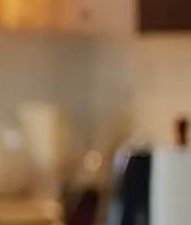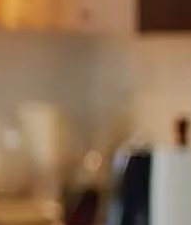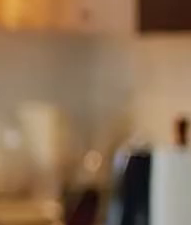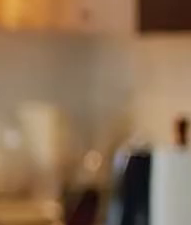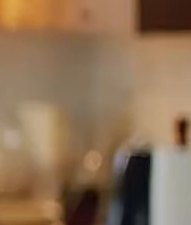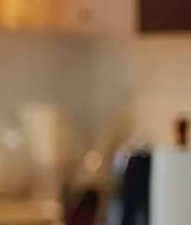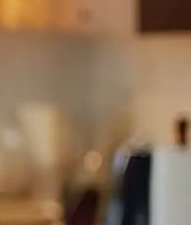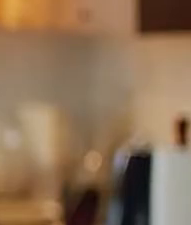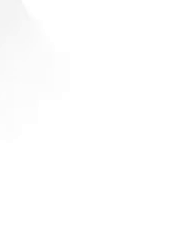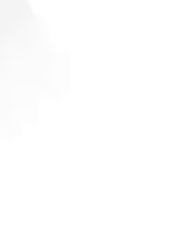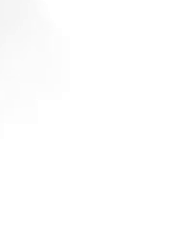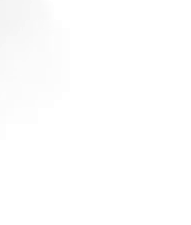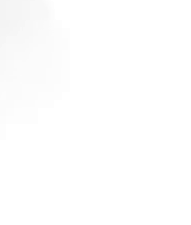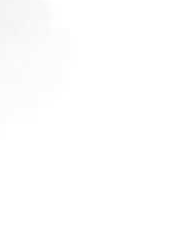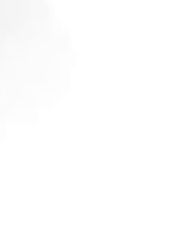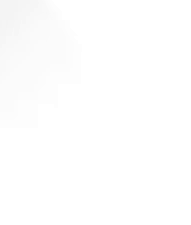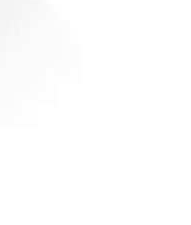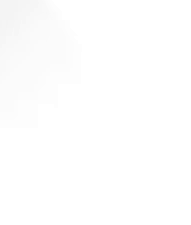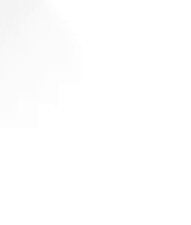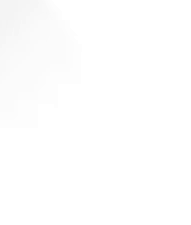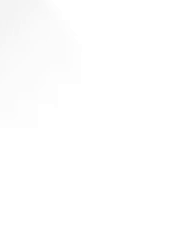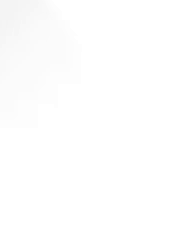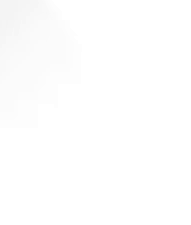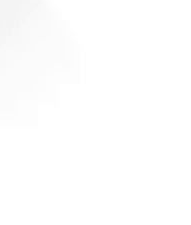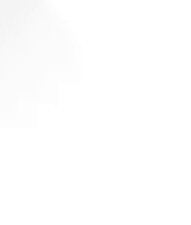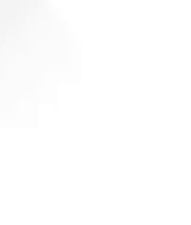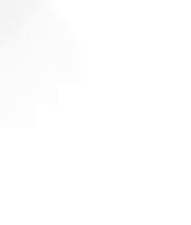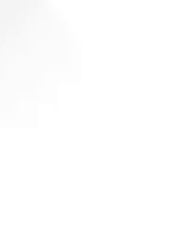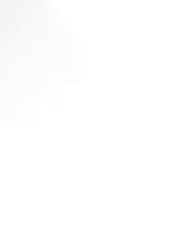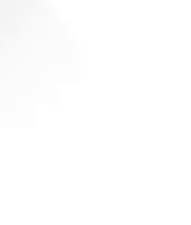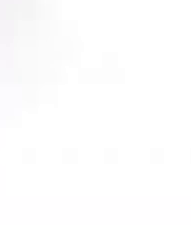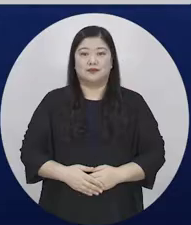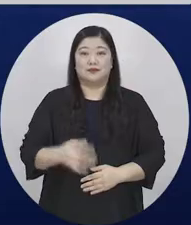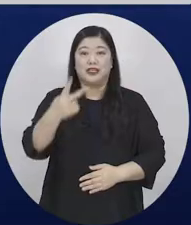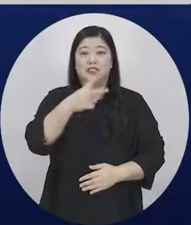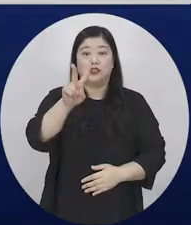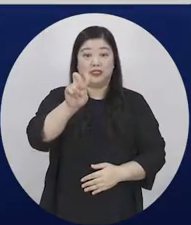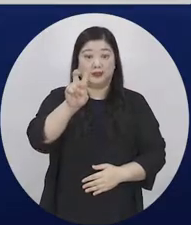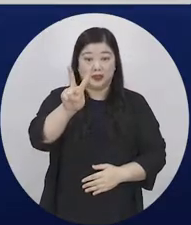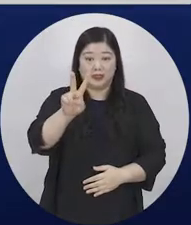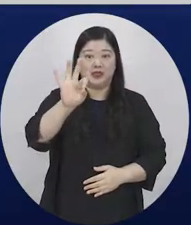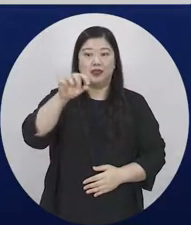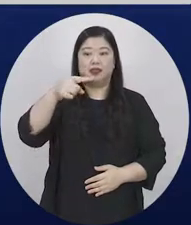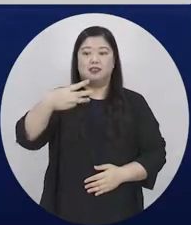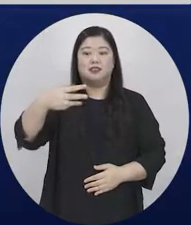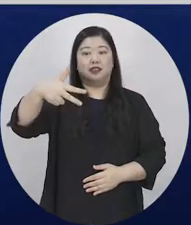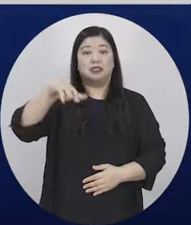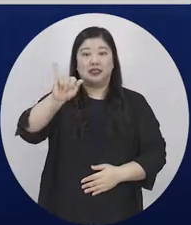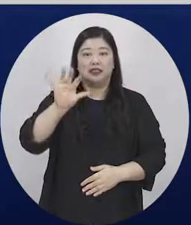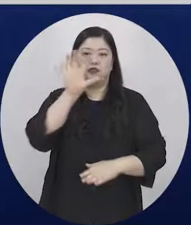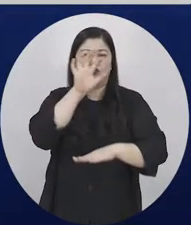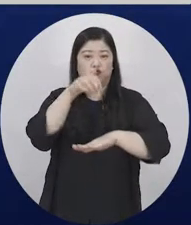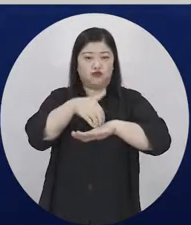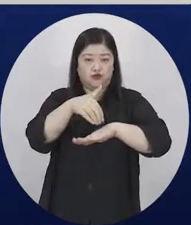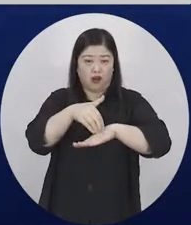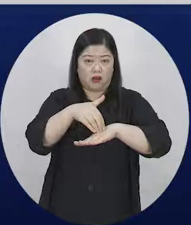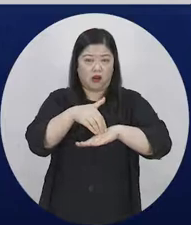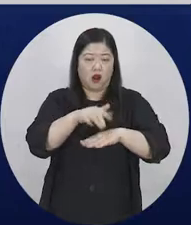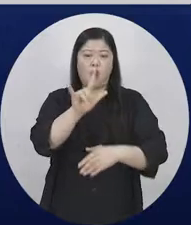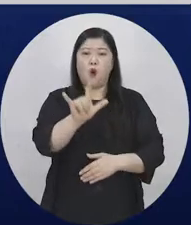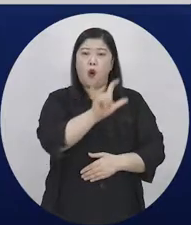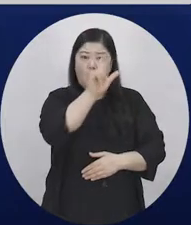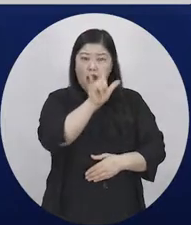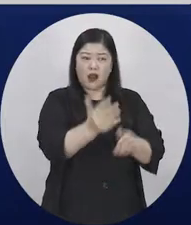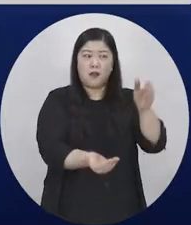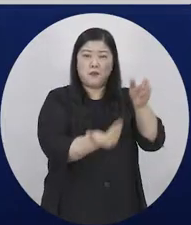안심하고 드세요. 아는 만큼 안심이 보여요. 2022년 을지연습훈련이 코로나 팬데믹